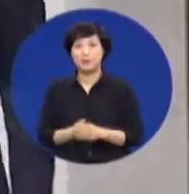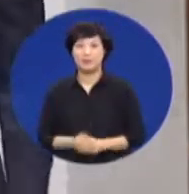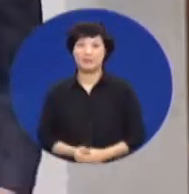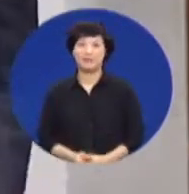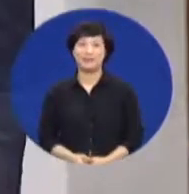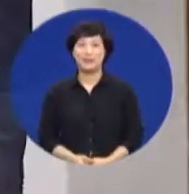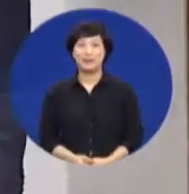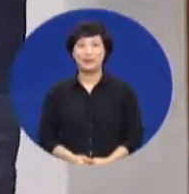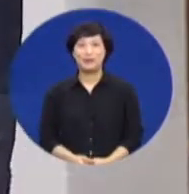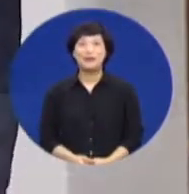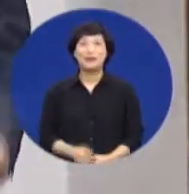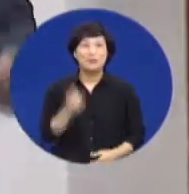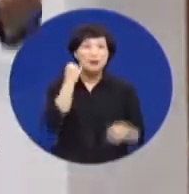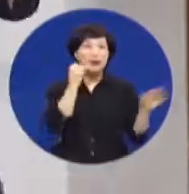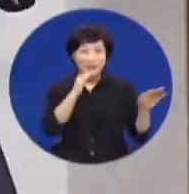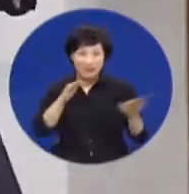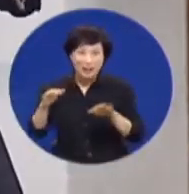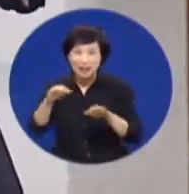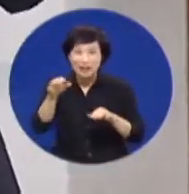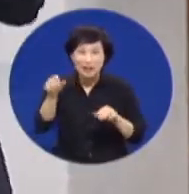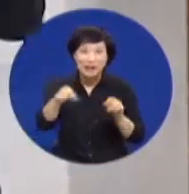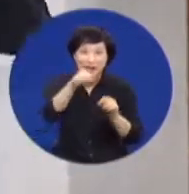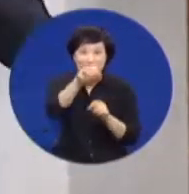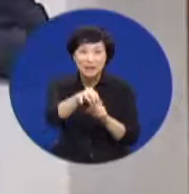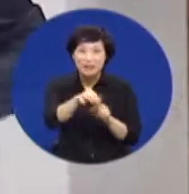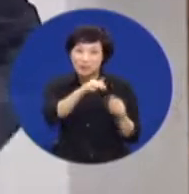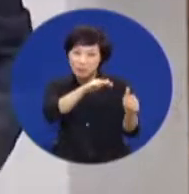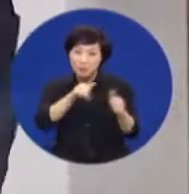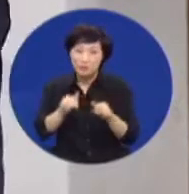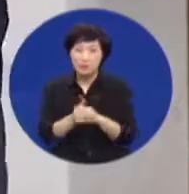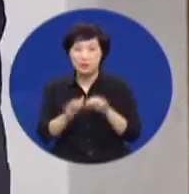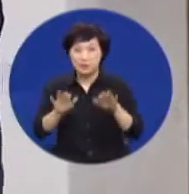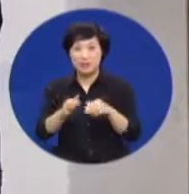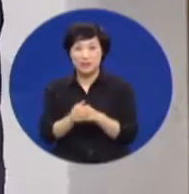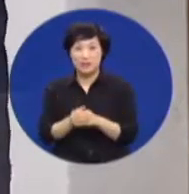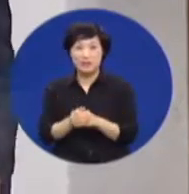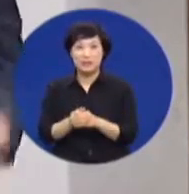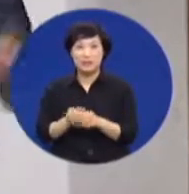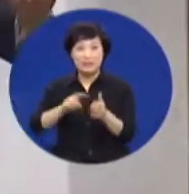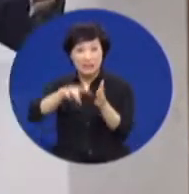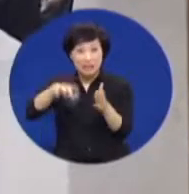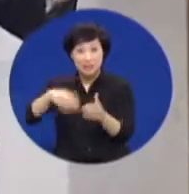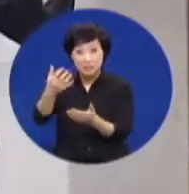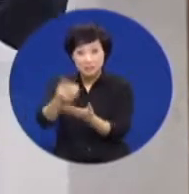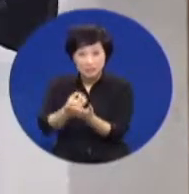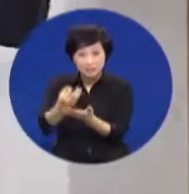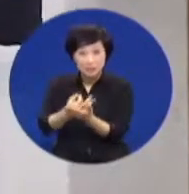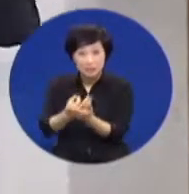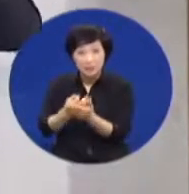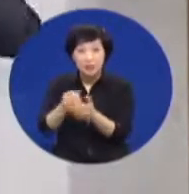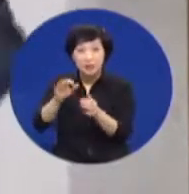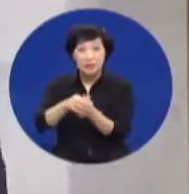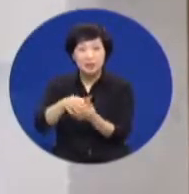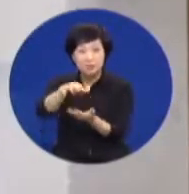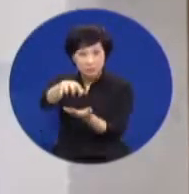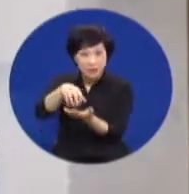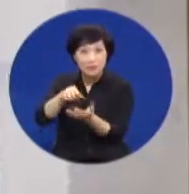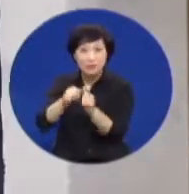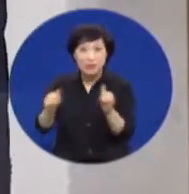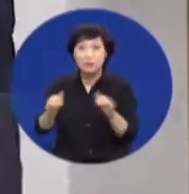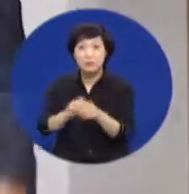바닷가에 부르고 세금 받는 세리도 부르고 장사하는 장사꾼도